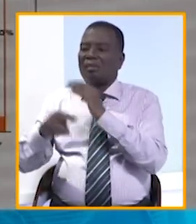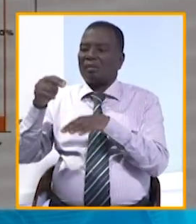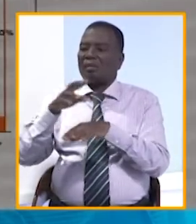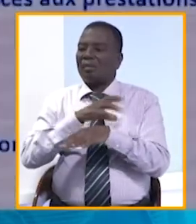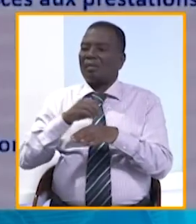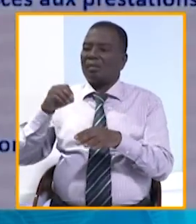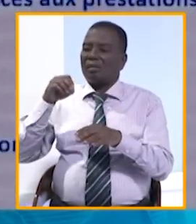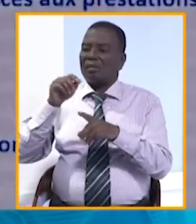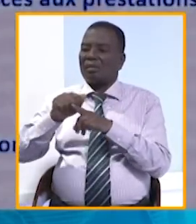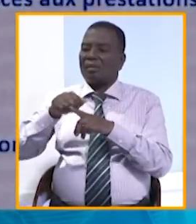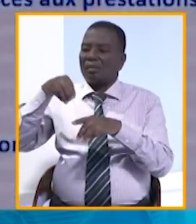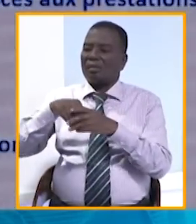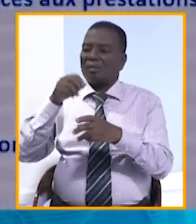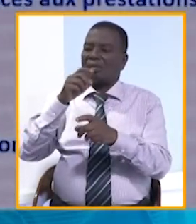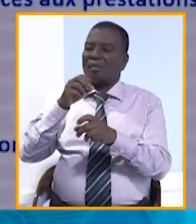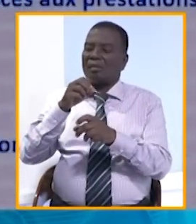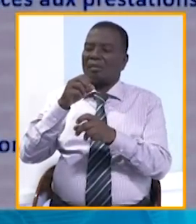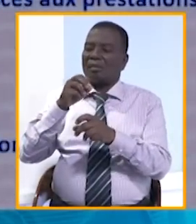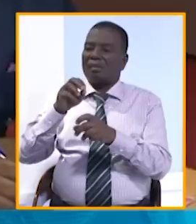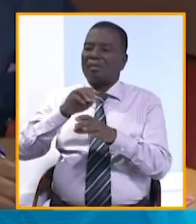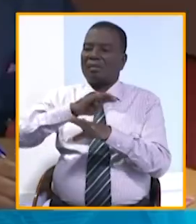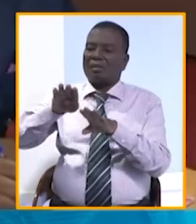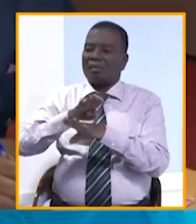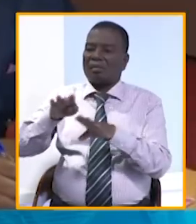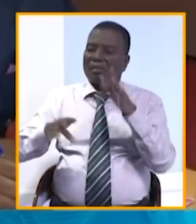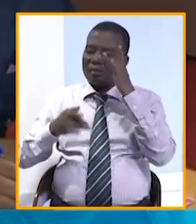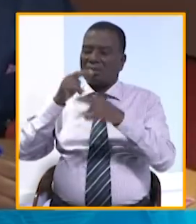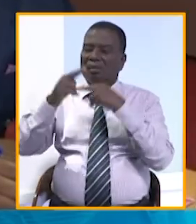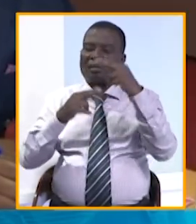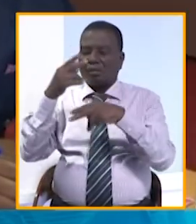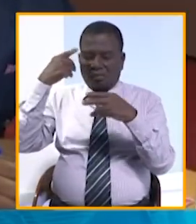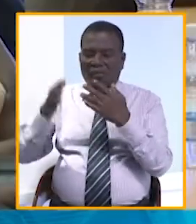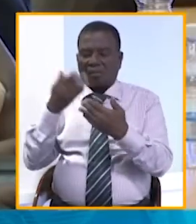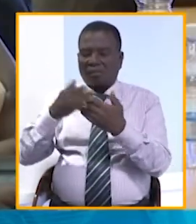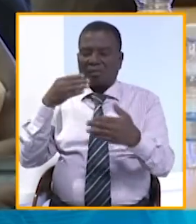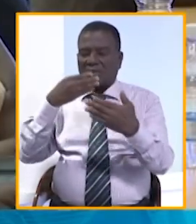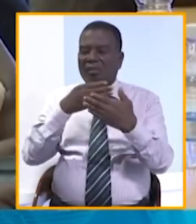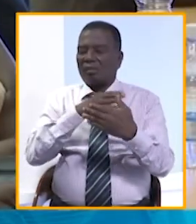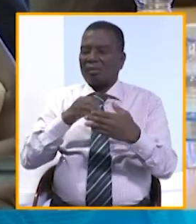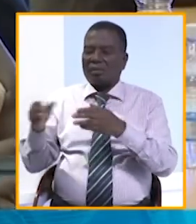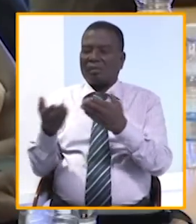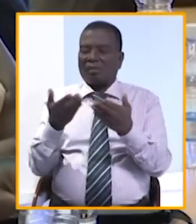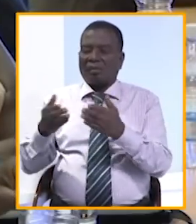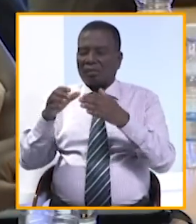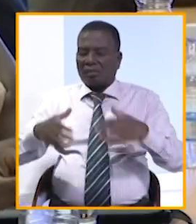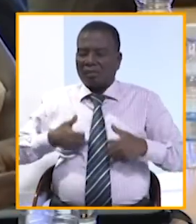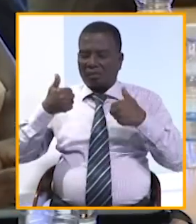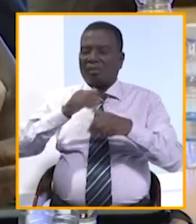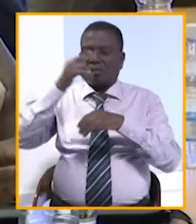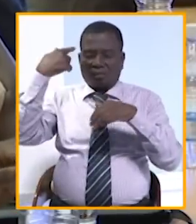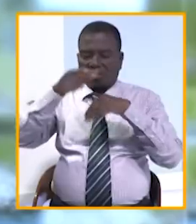davantage dans la mise en œuvre de la couverture maladie universelle en vue de faciliter l'accès aux services de santé pour